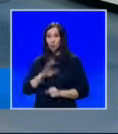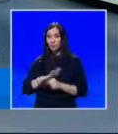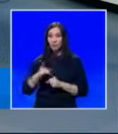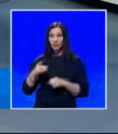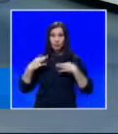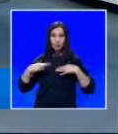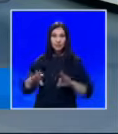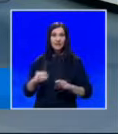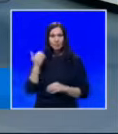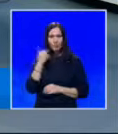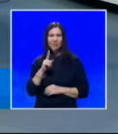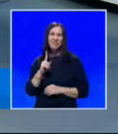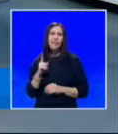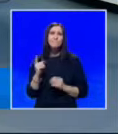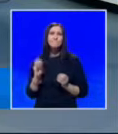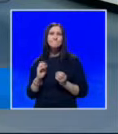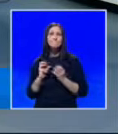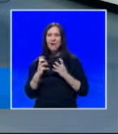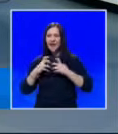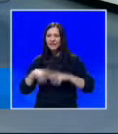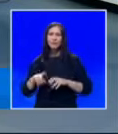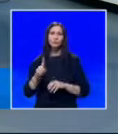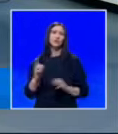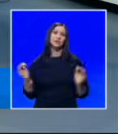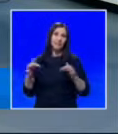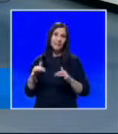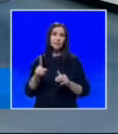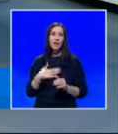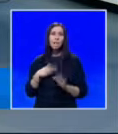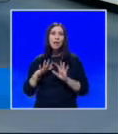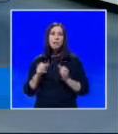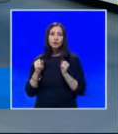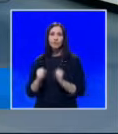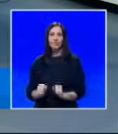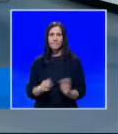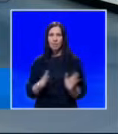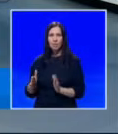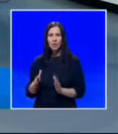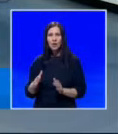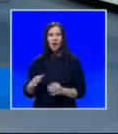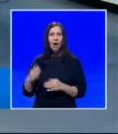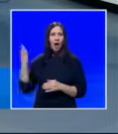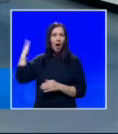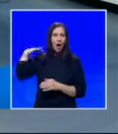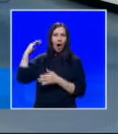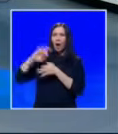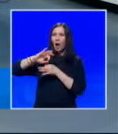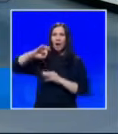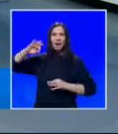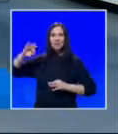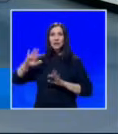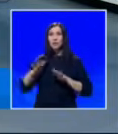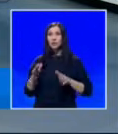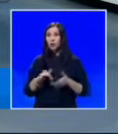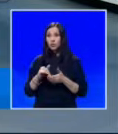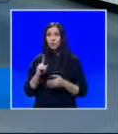Тоест не е толкова механично. Дайте да се събереме. Добре. Трябва да има нещо стабилно. Добре, гръбнак на евентуална коалиция. Може ли така да